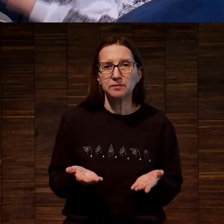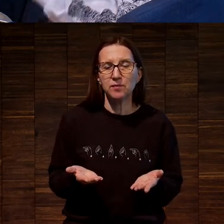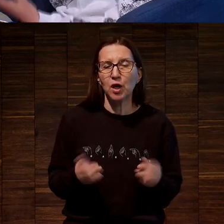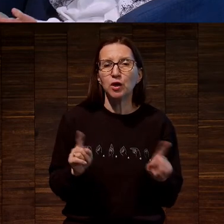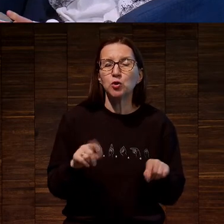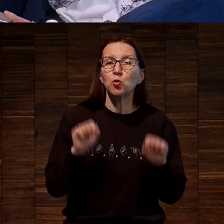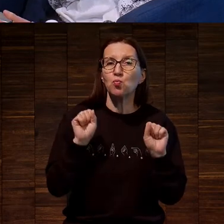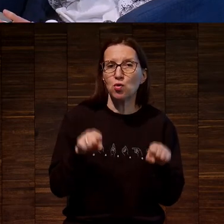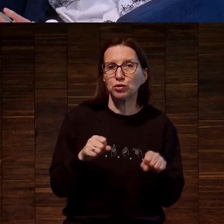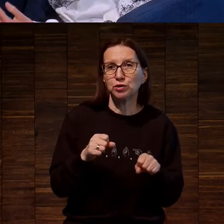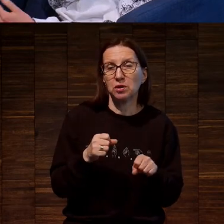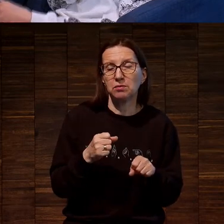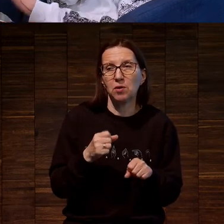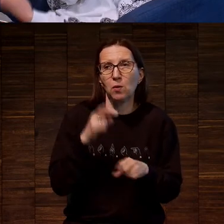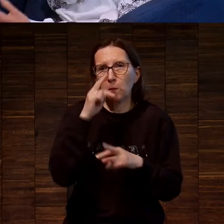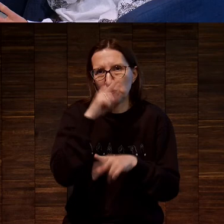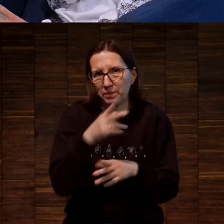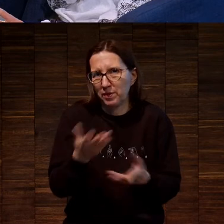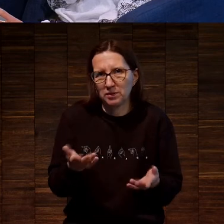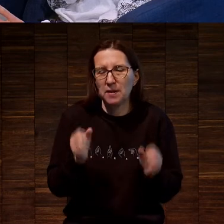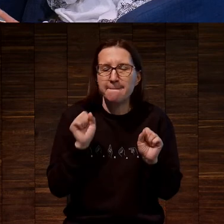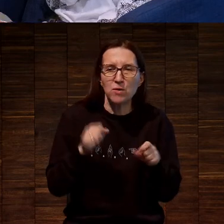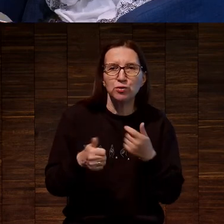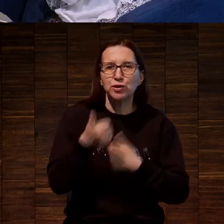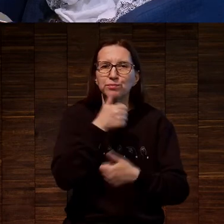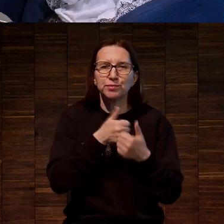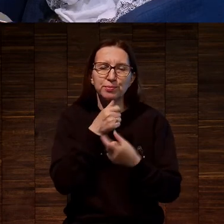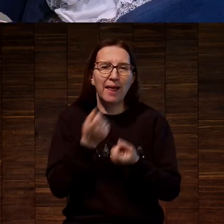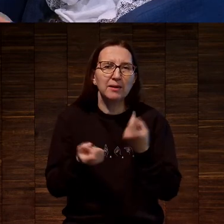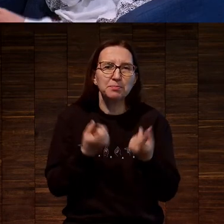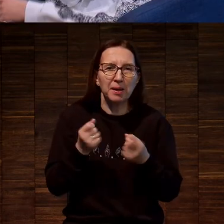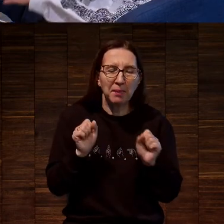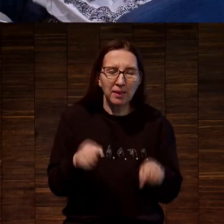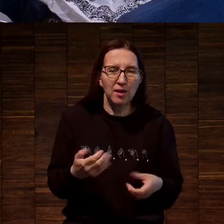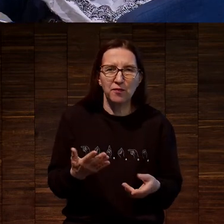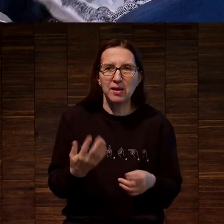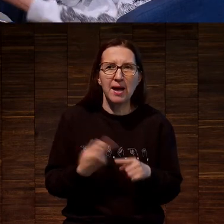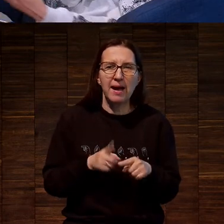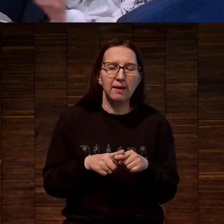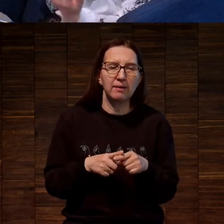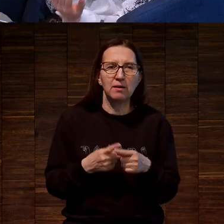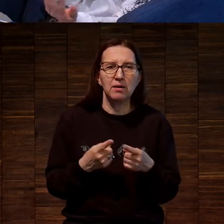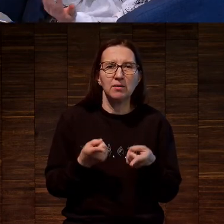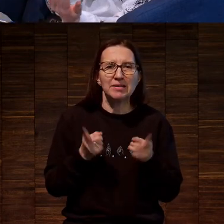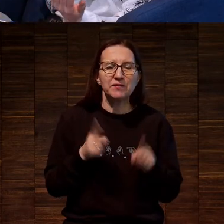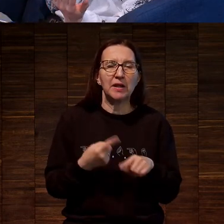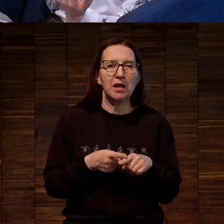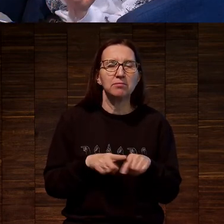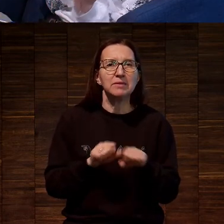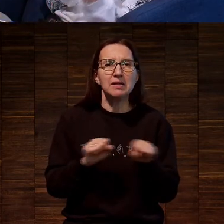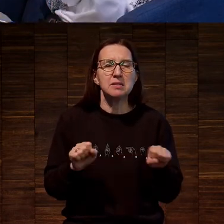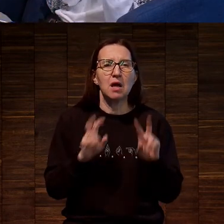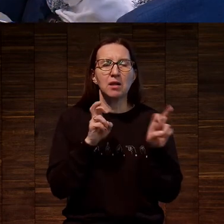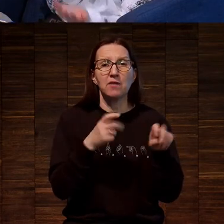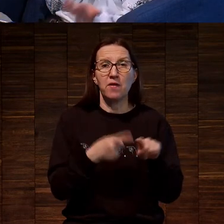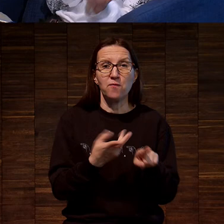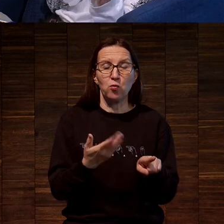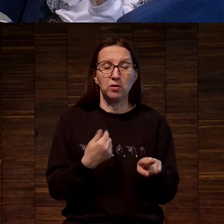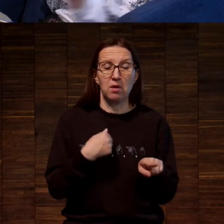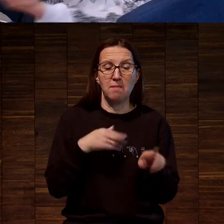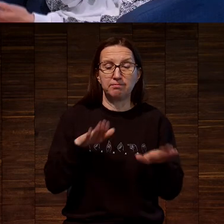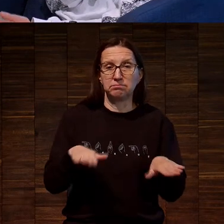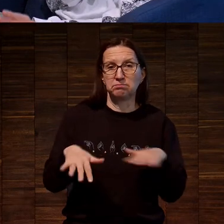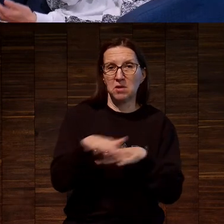быть, что можно совершать ошибки, что можно экспериментировать. Это не полноценная выставка с